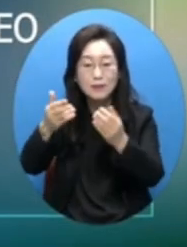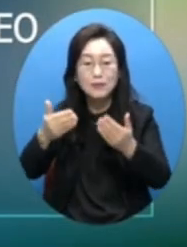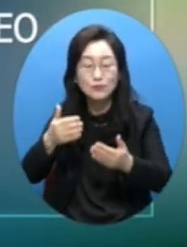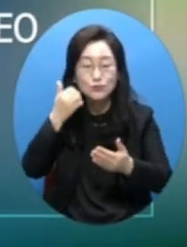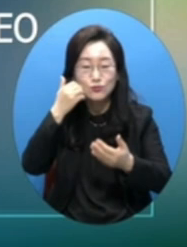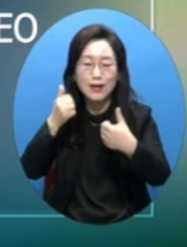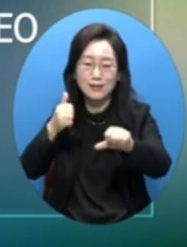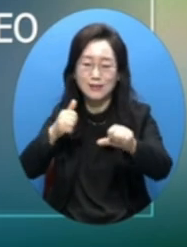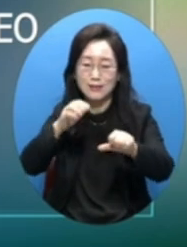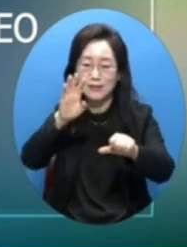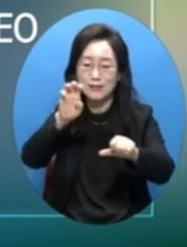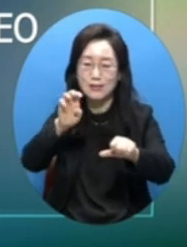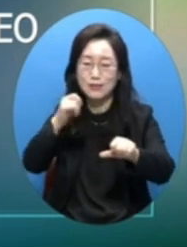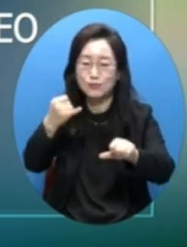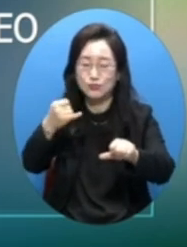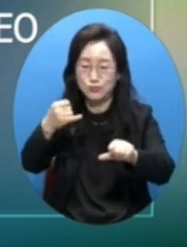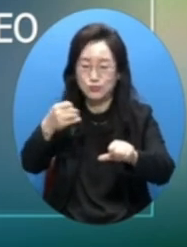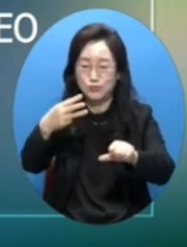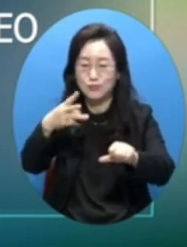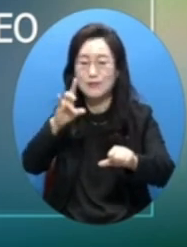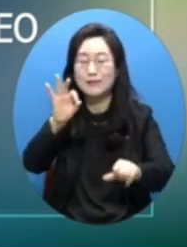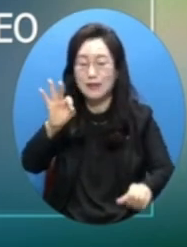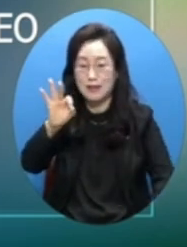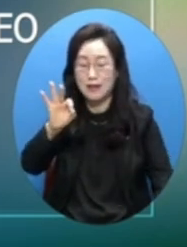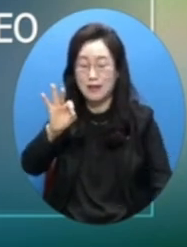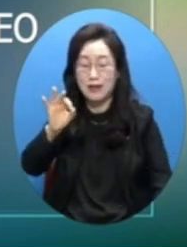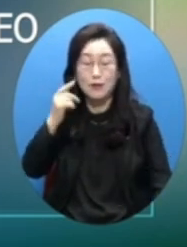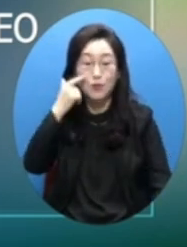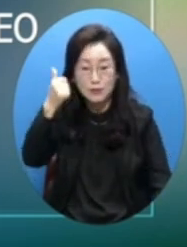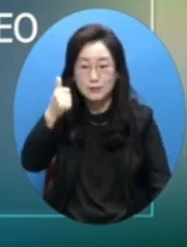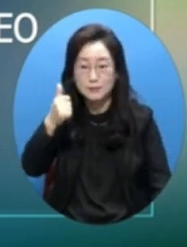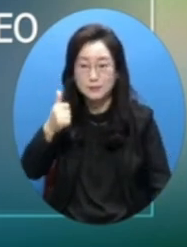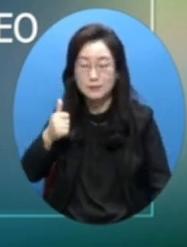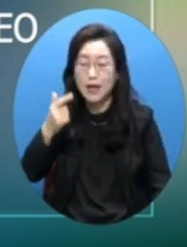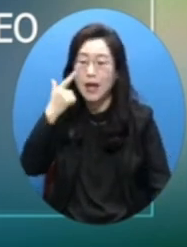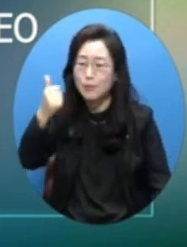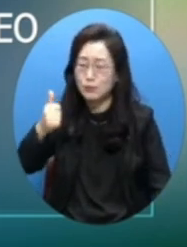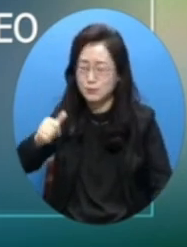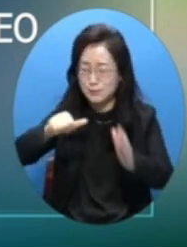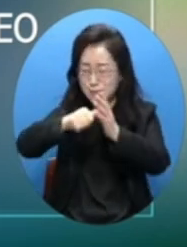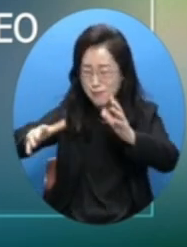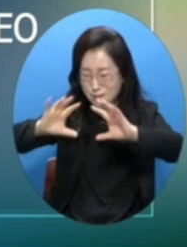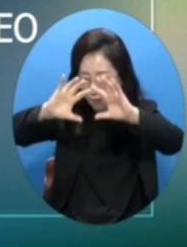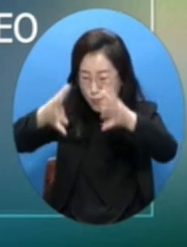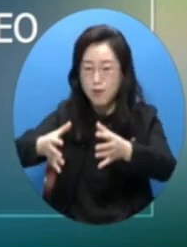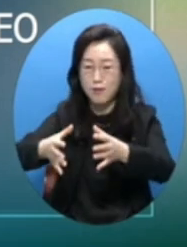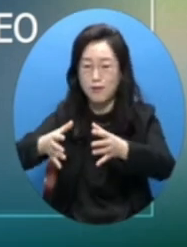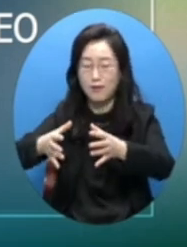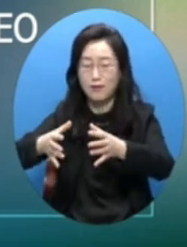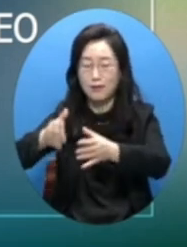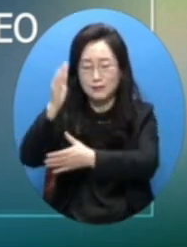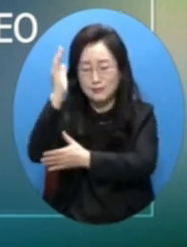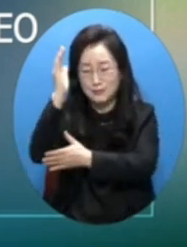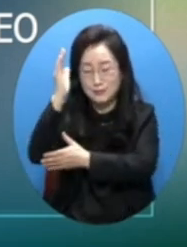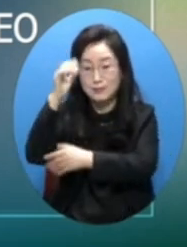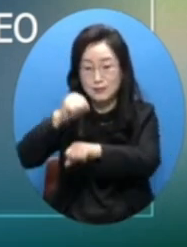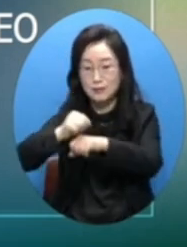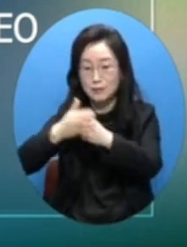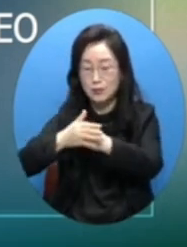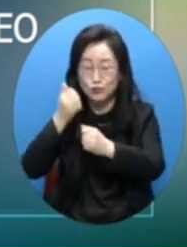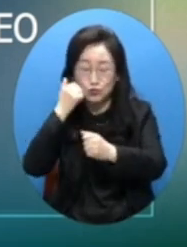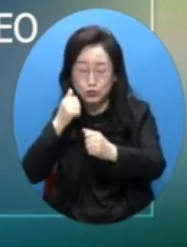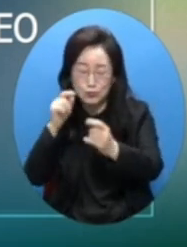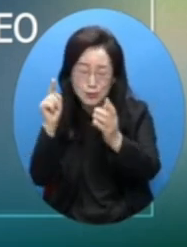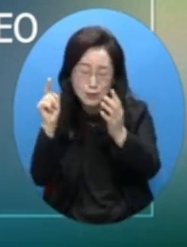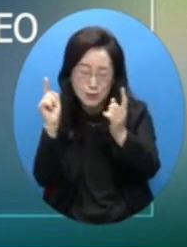아들 프랭클린한 목사님이 계십니다 프랭클린 목사님은 아버지가 워낙 세계적인 유명한 봉사시니까 많은 사람마다 너무